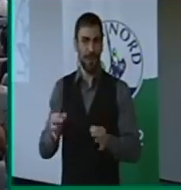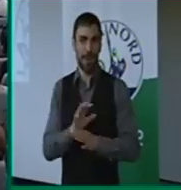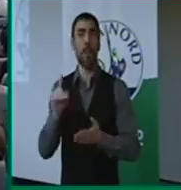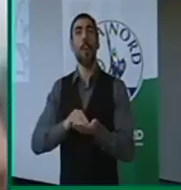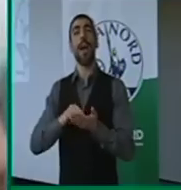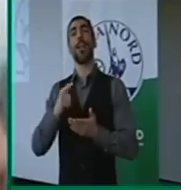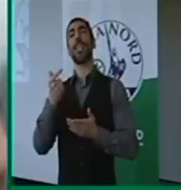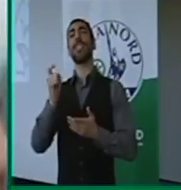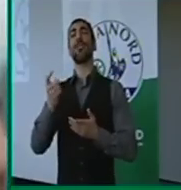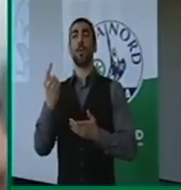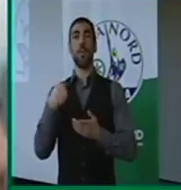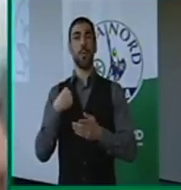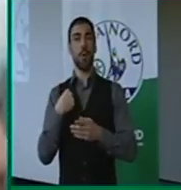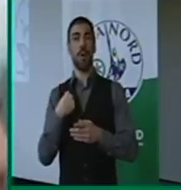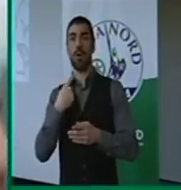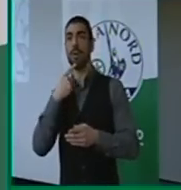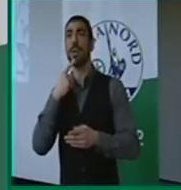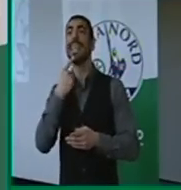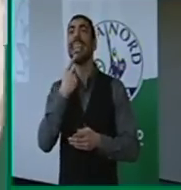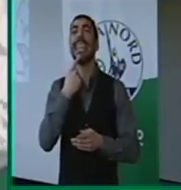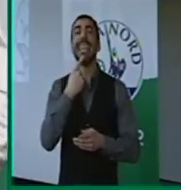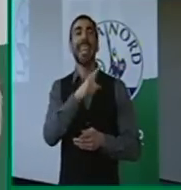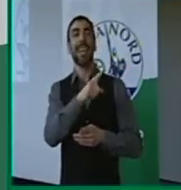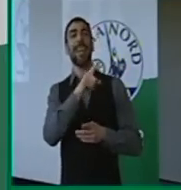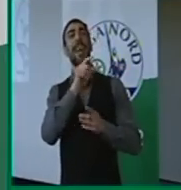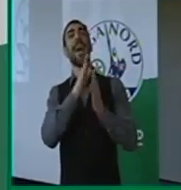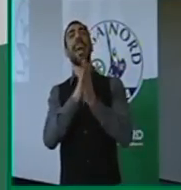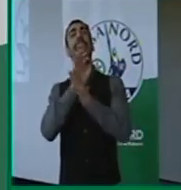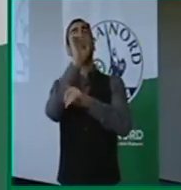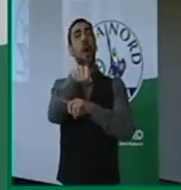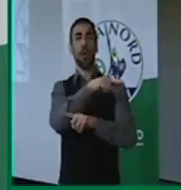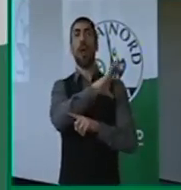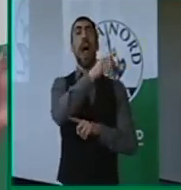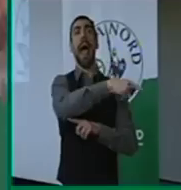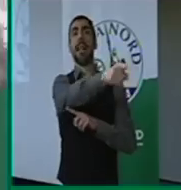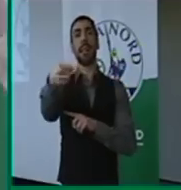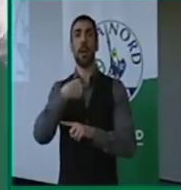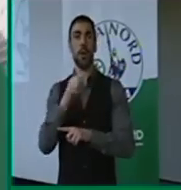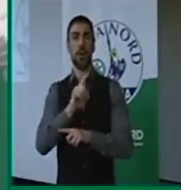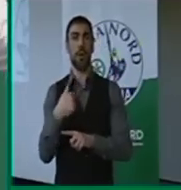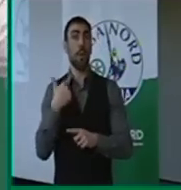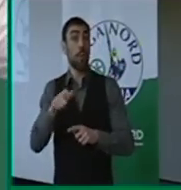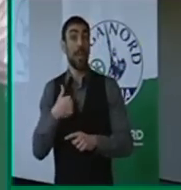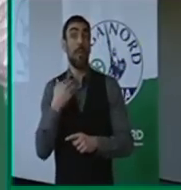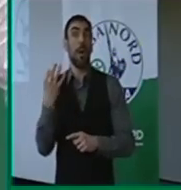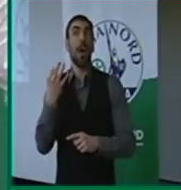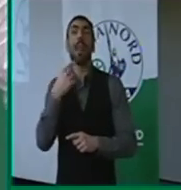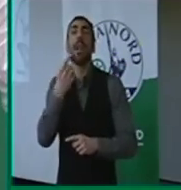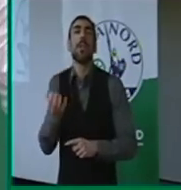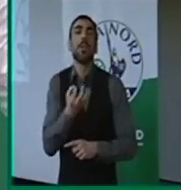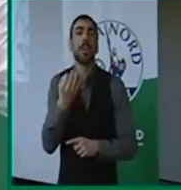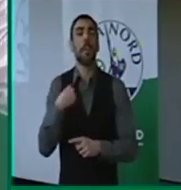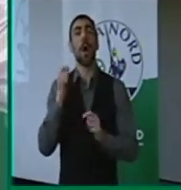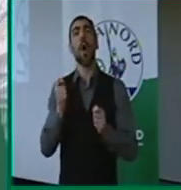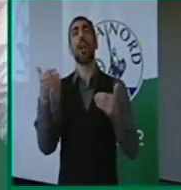Tg1 in 12 ore gli eretici saranno gli altri e quindi ad abiurare Noi l'abbiamo sempre detto noi al Corriere